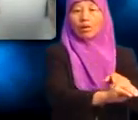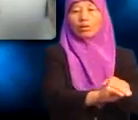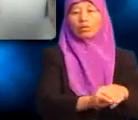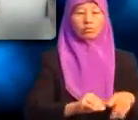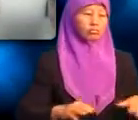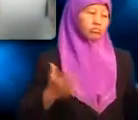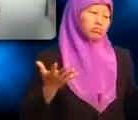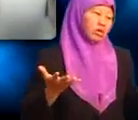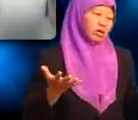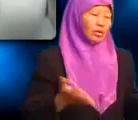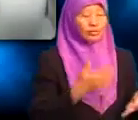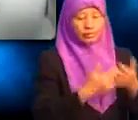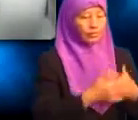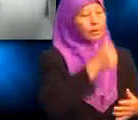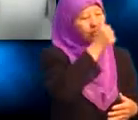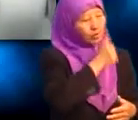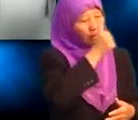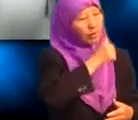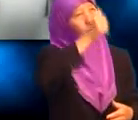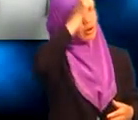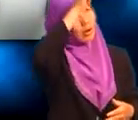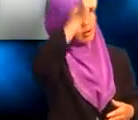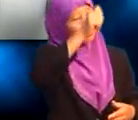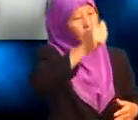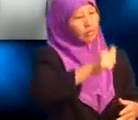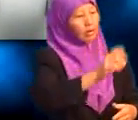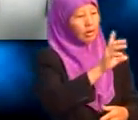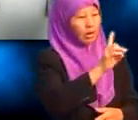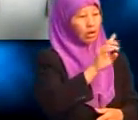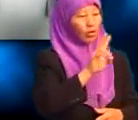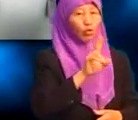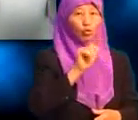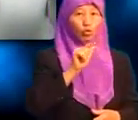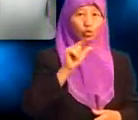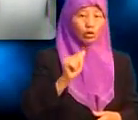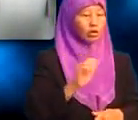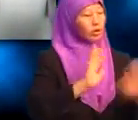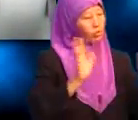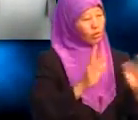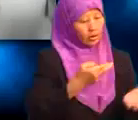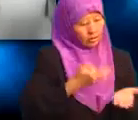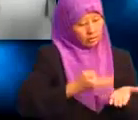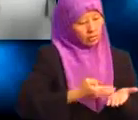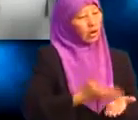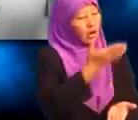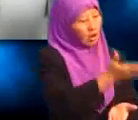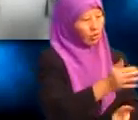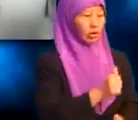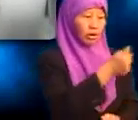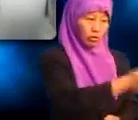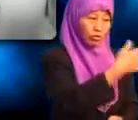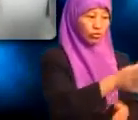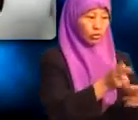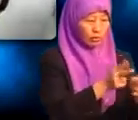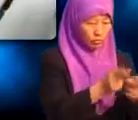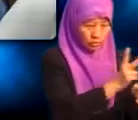Sabar, Osman. Ini semua dugaan daripadanya. Memang bukan rezeki kamu agaknya. Kamu dah berusaha